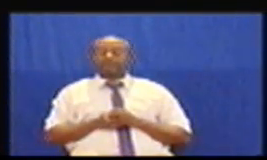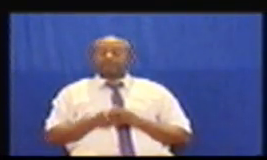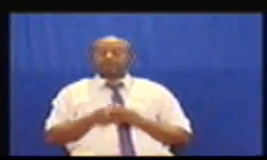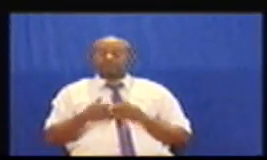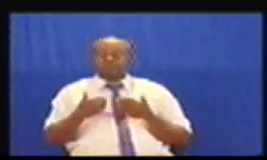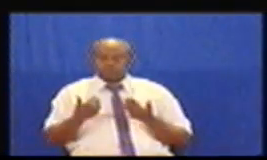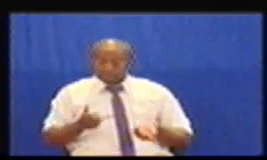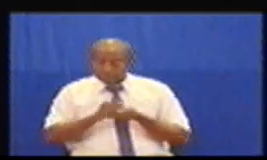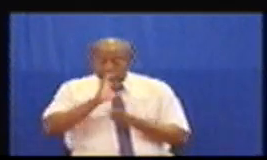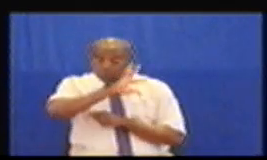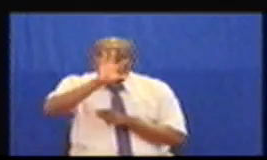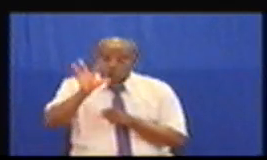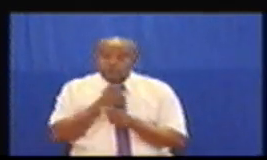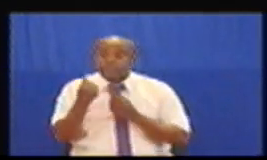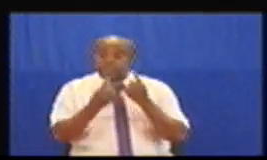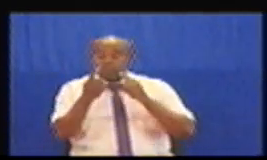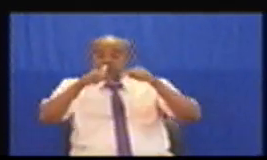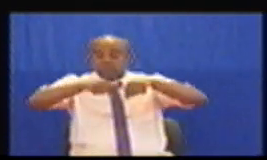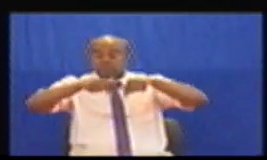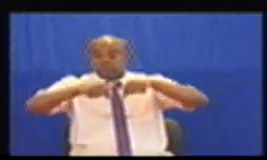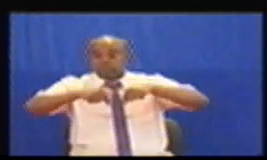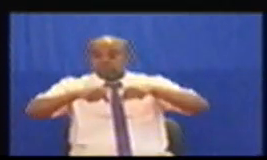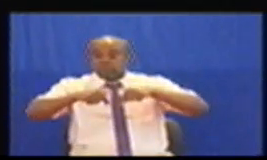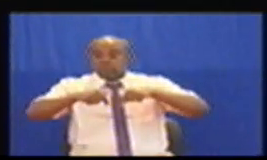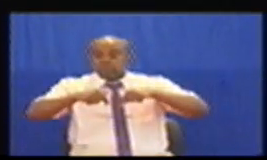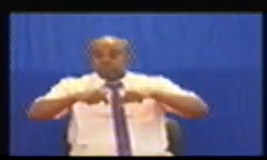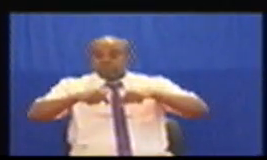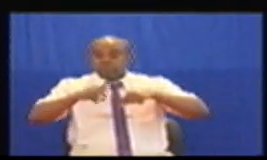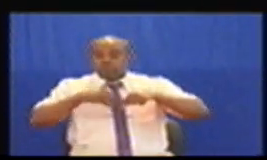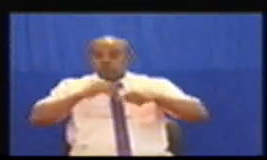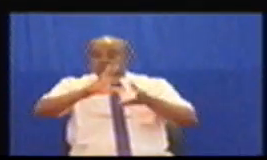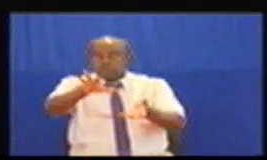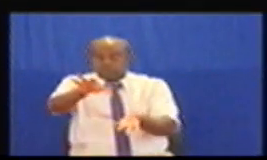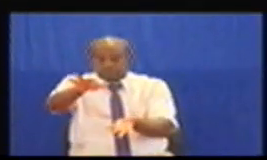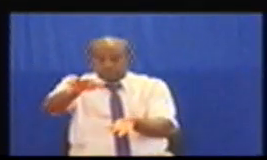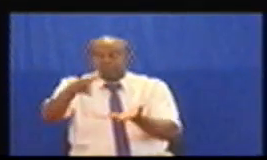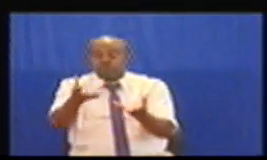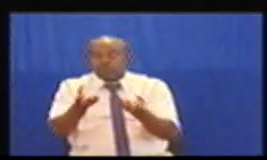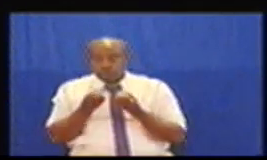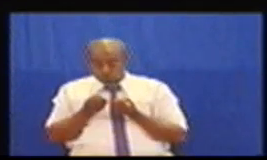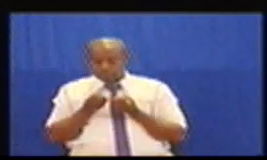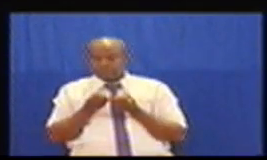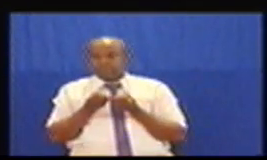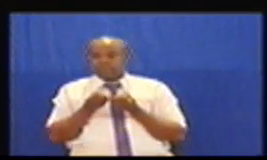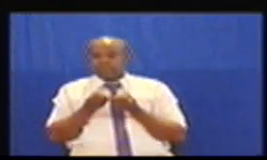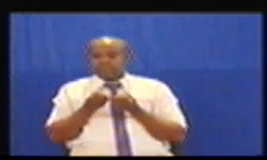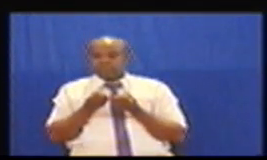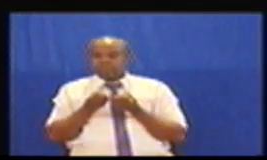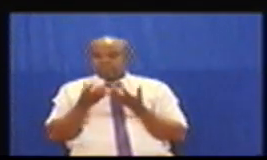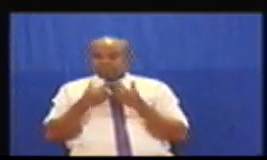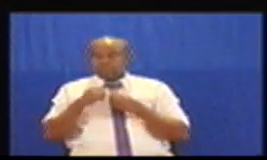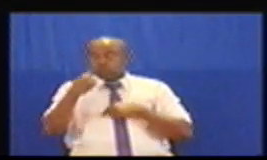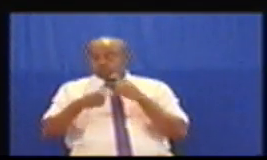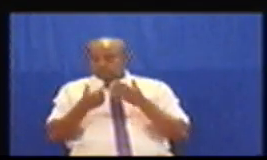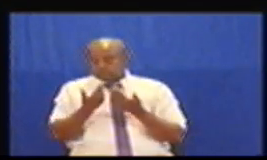ambayo yamezungumzwa hapa yamechukuliwa, na tunashukuru sana na